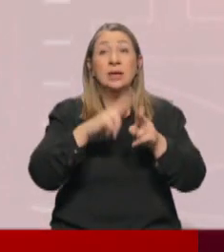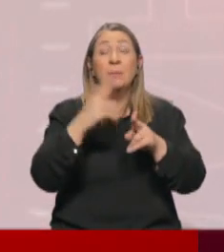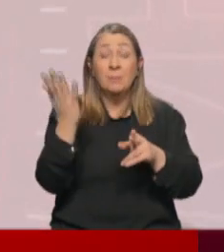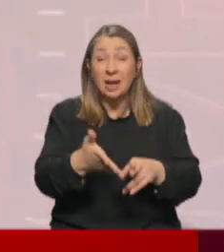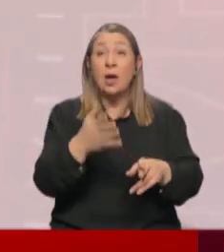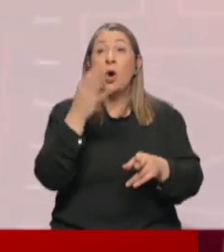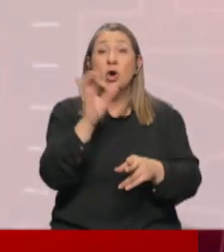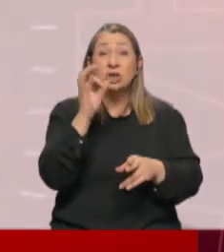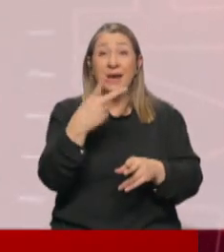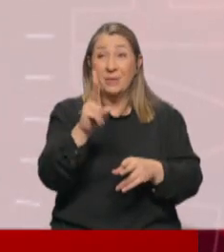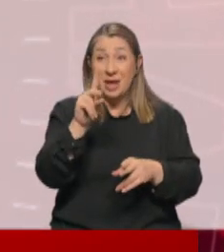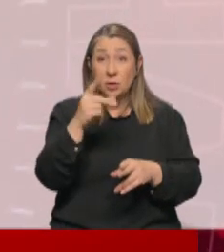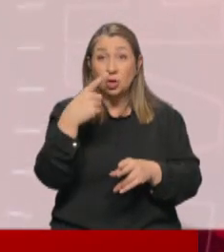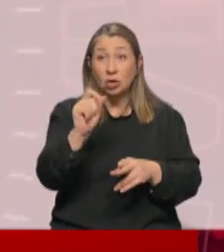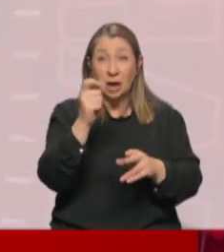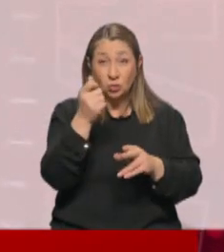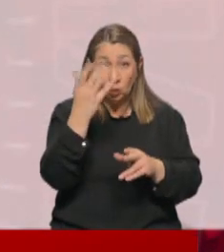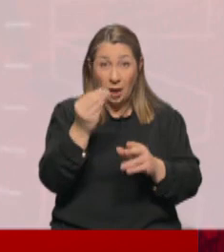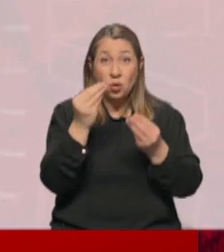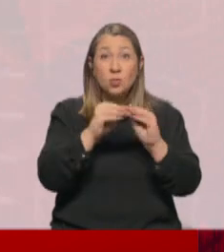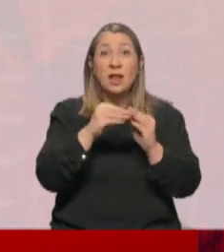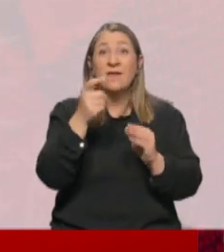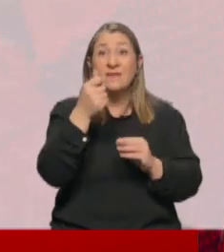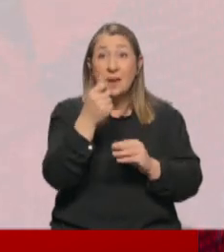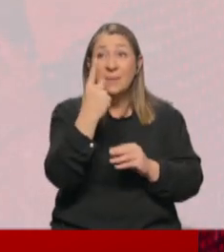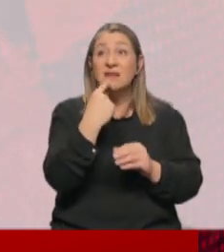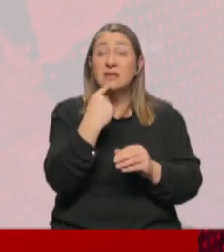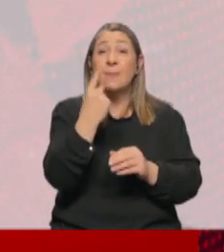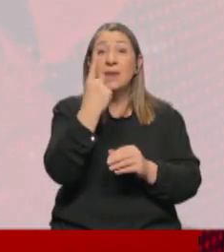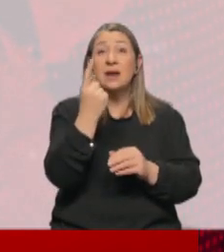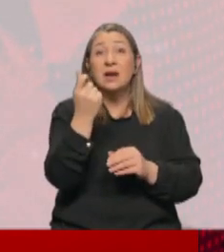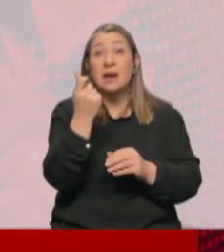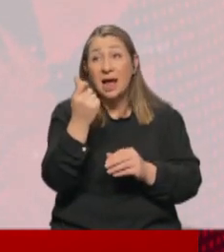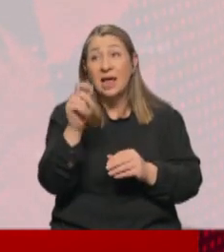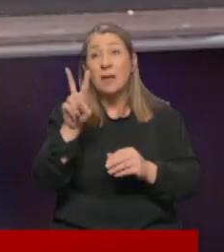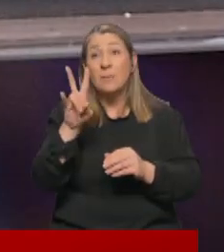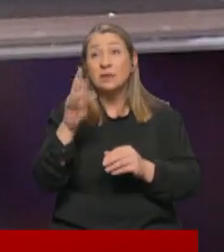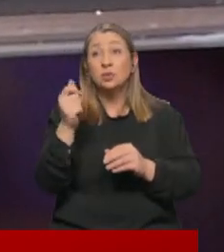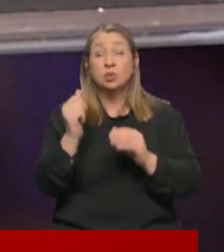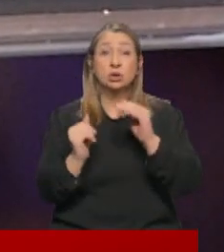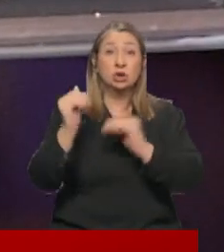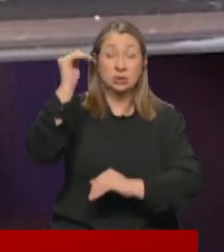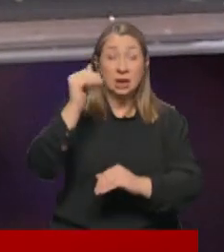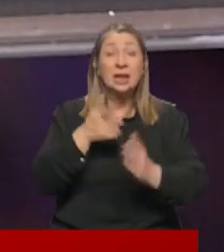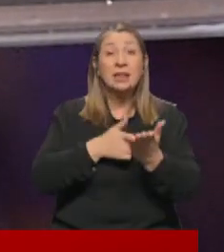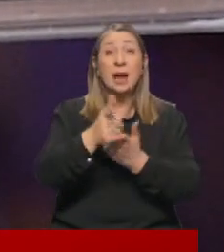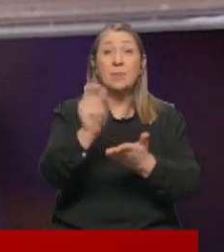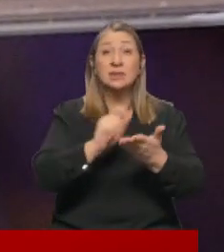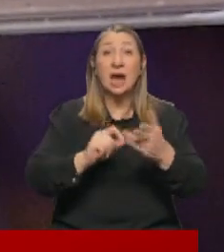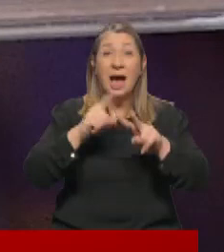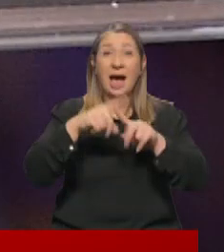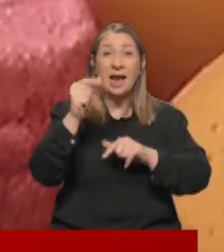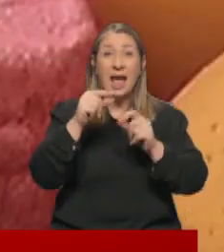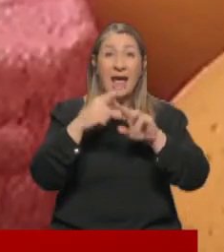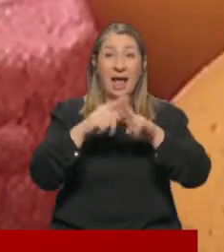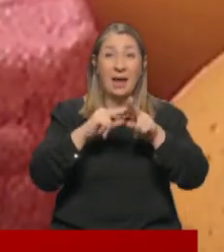Ocak 2021'de 90 kuruş olan yumurtanın fiyatı bir yılda 1 lira 25 kuruşa yükseldi. Tarım yazarı Ali Ekber